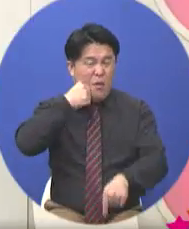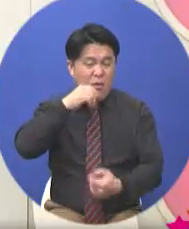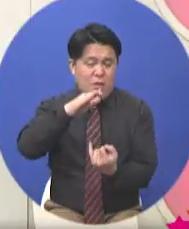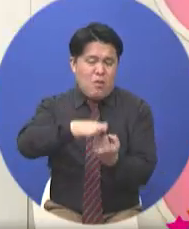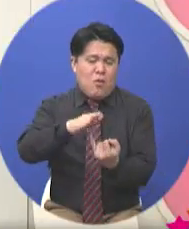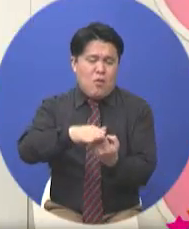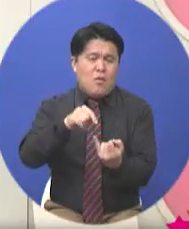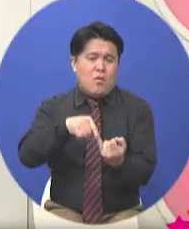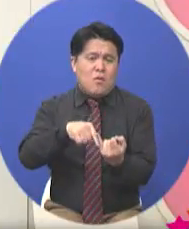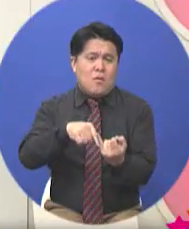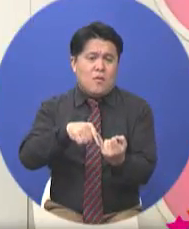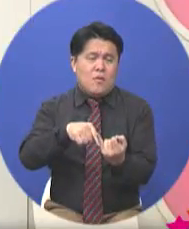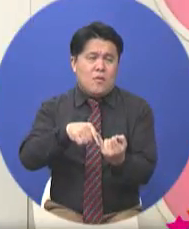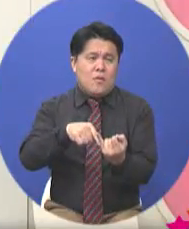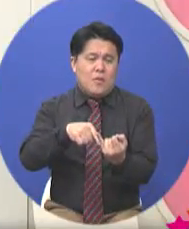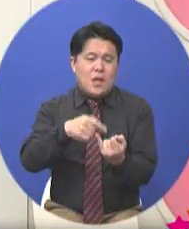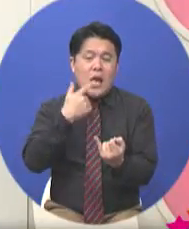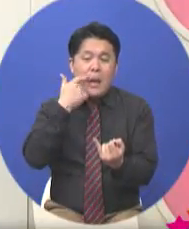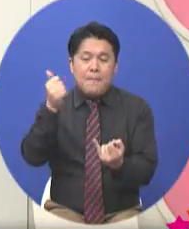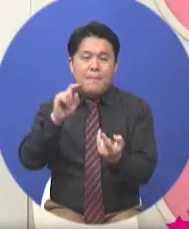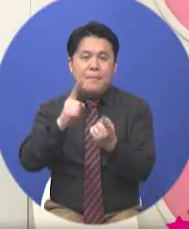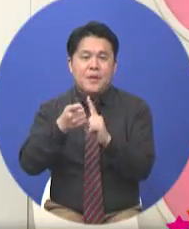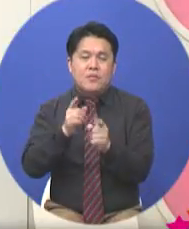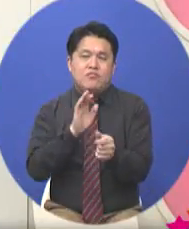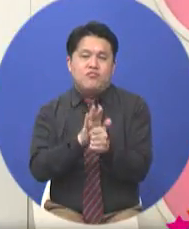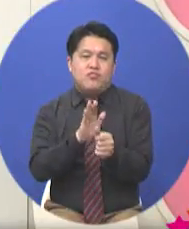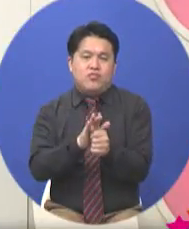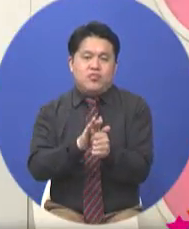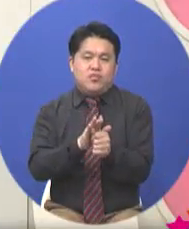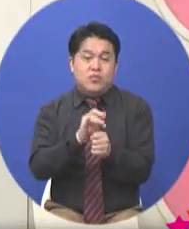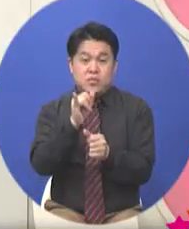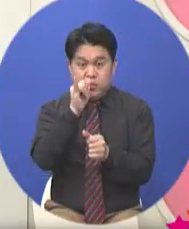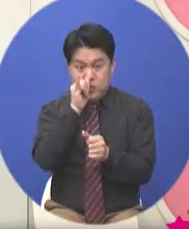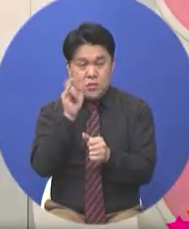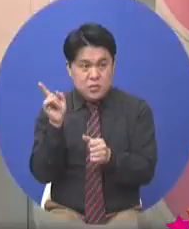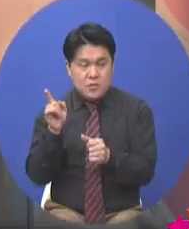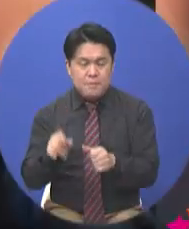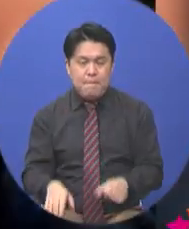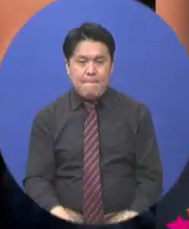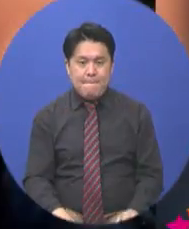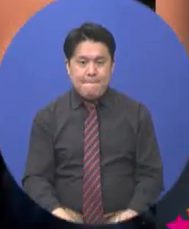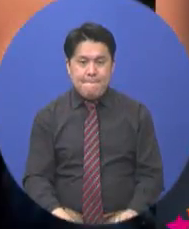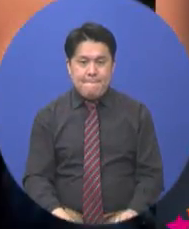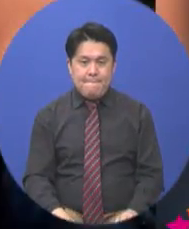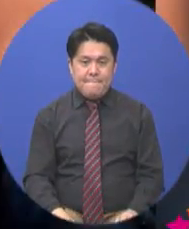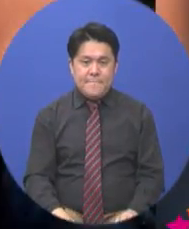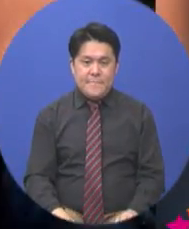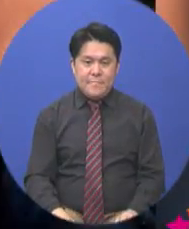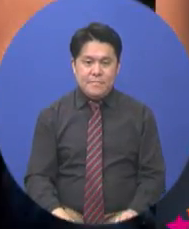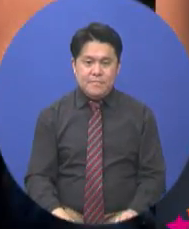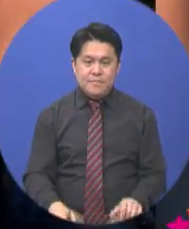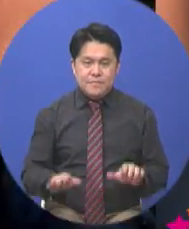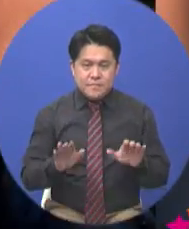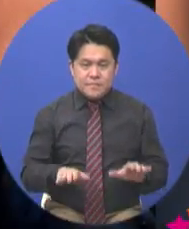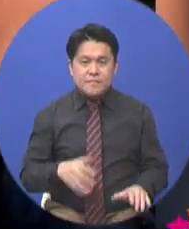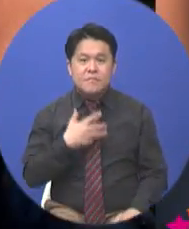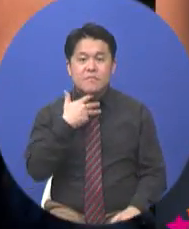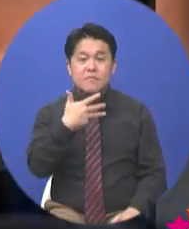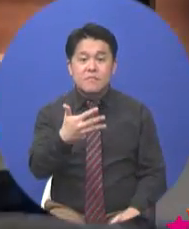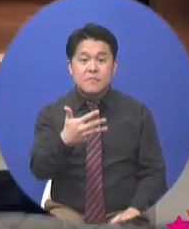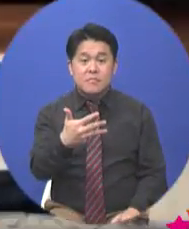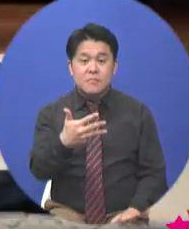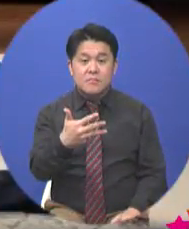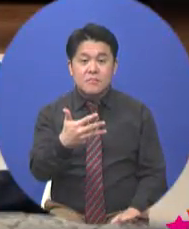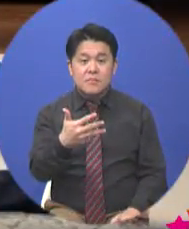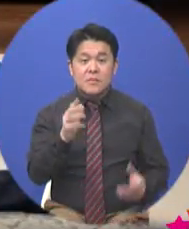소녀를 위해 두 다리가 되어준 아빠의 소식인데요. 맞아요. 어머나. 이제 8살이